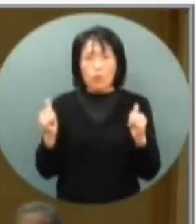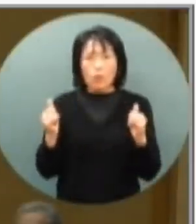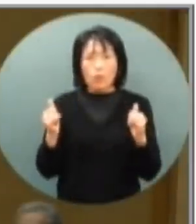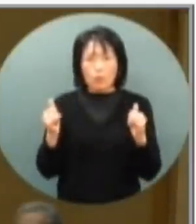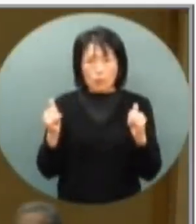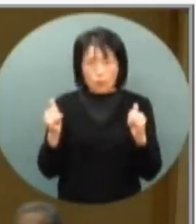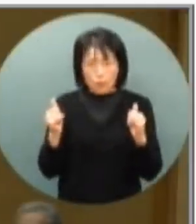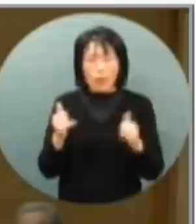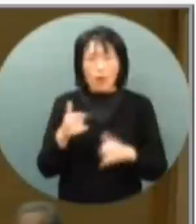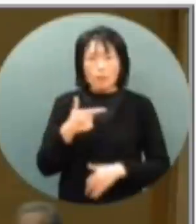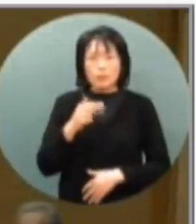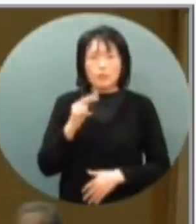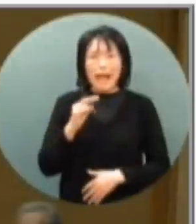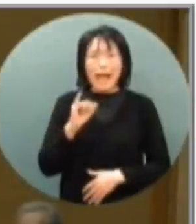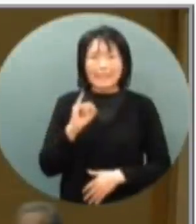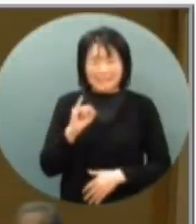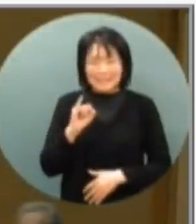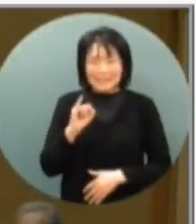で